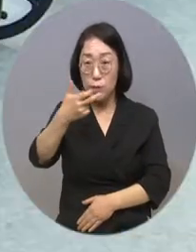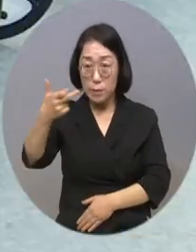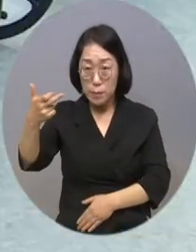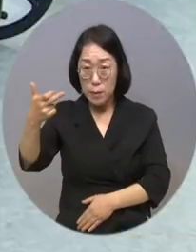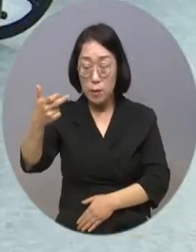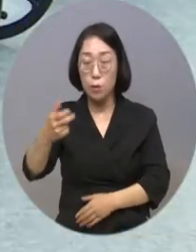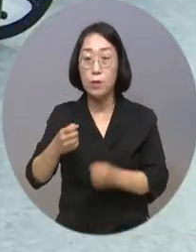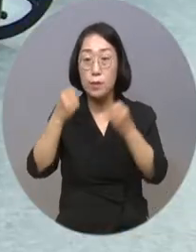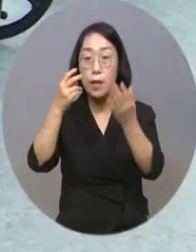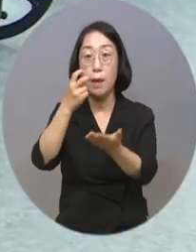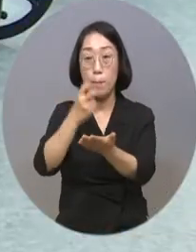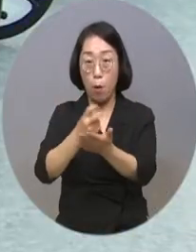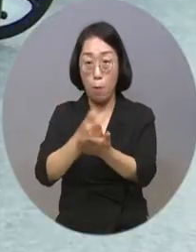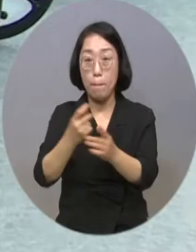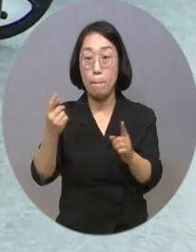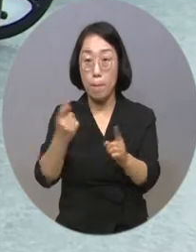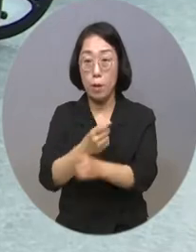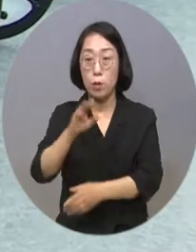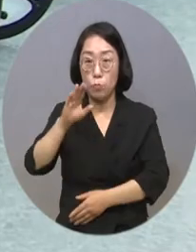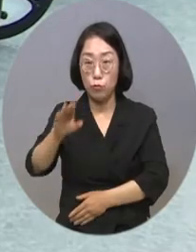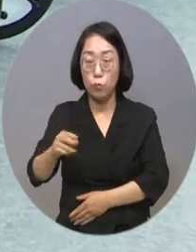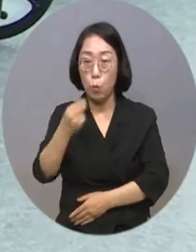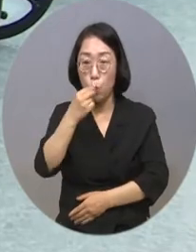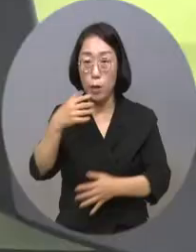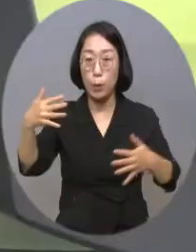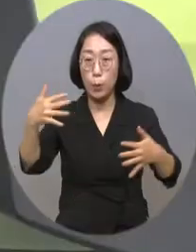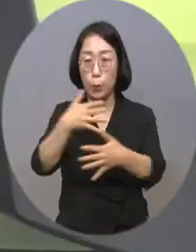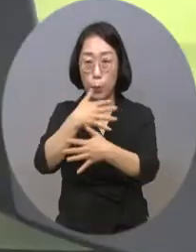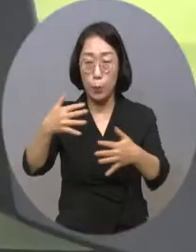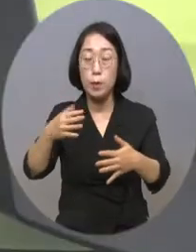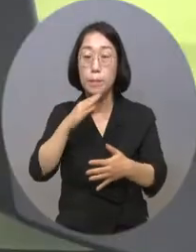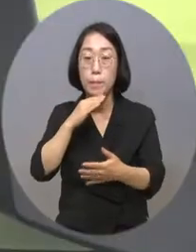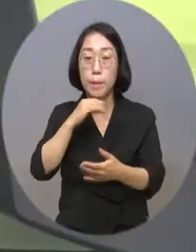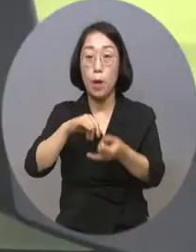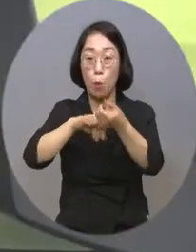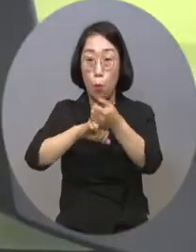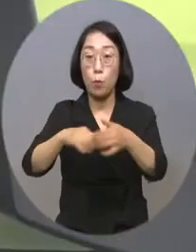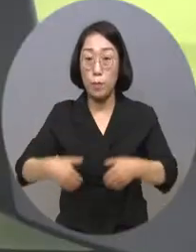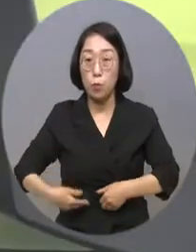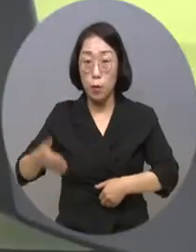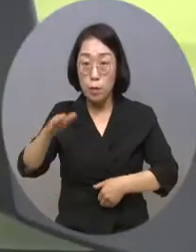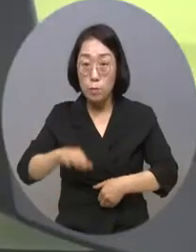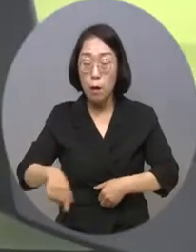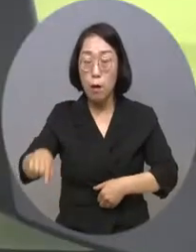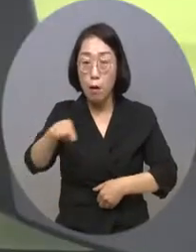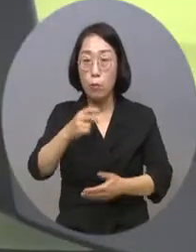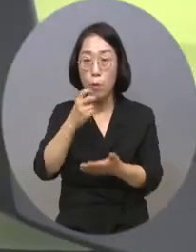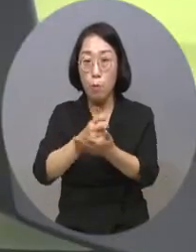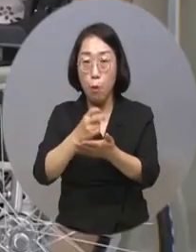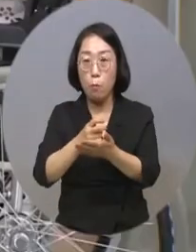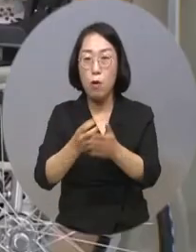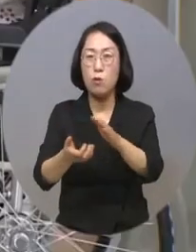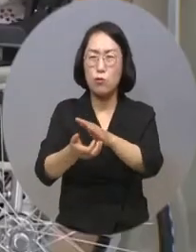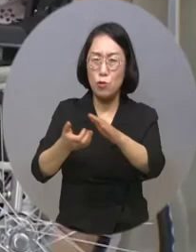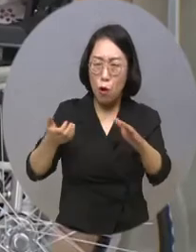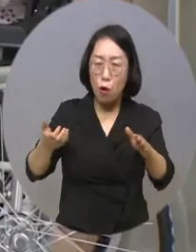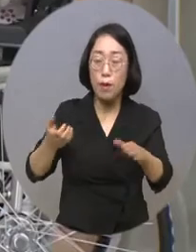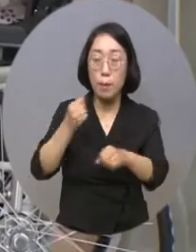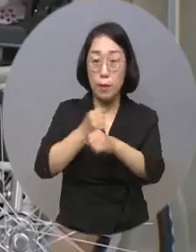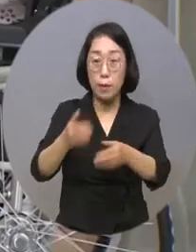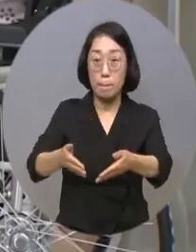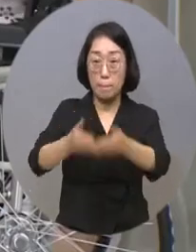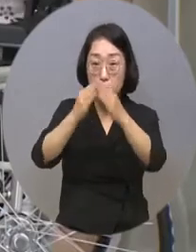의료법 개정으로 환기시설 설치 의무를 갖게 됐지만 요양병원 중 법 개정 이전에 개설된 경우에는